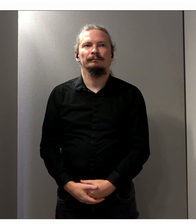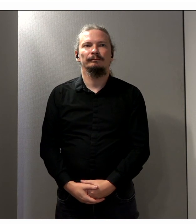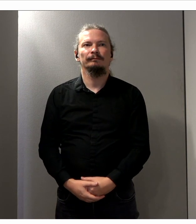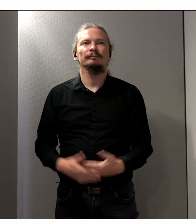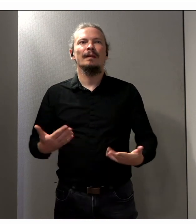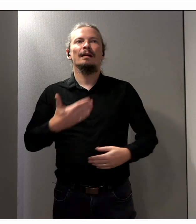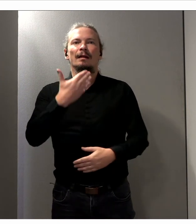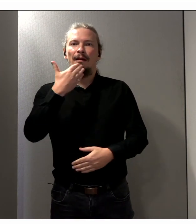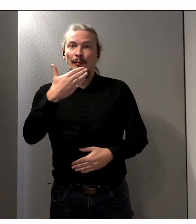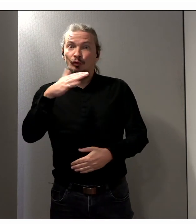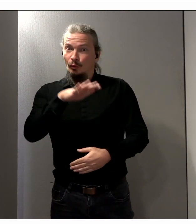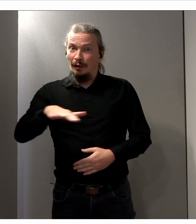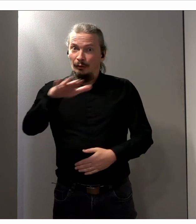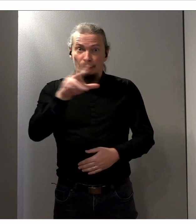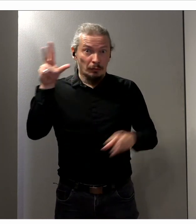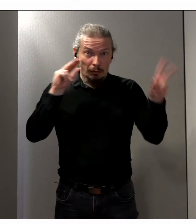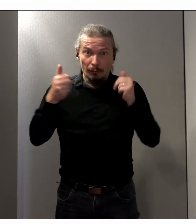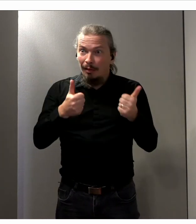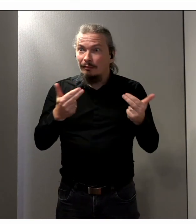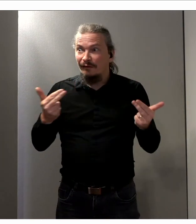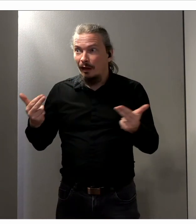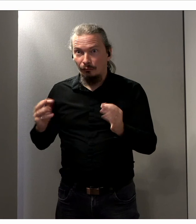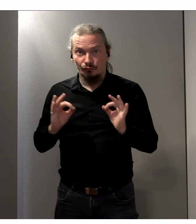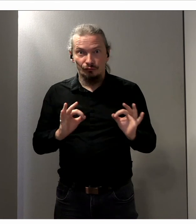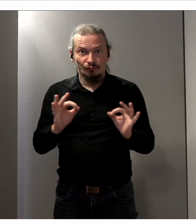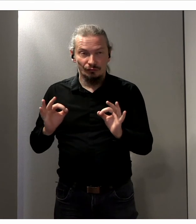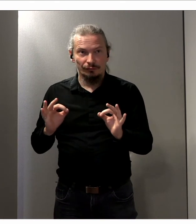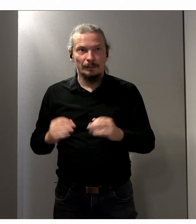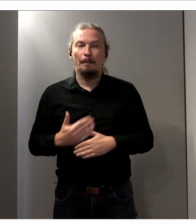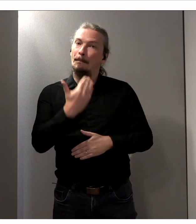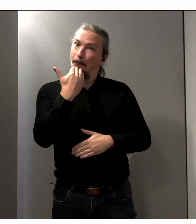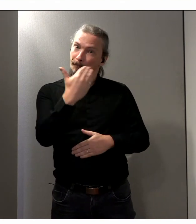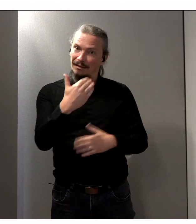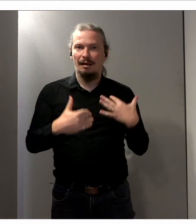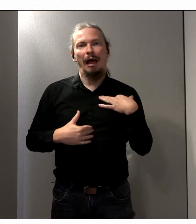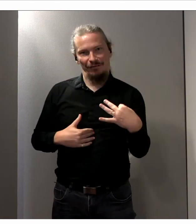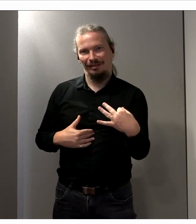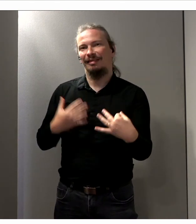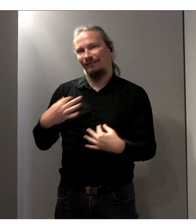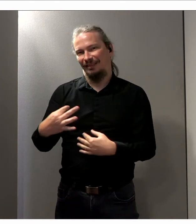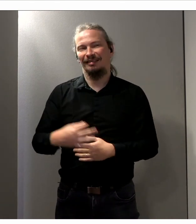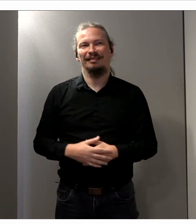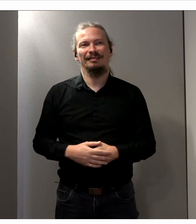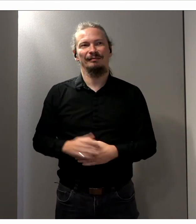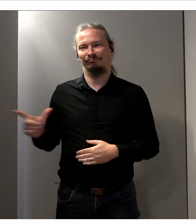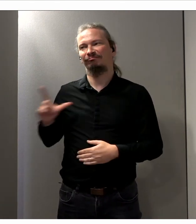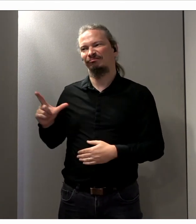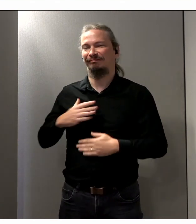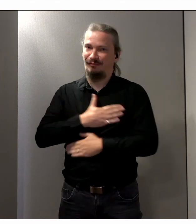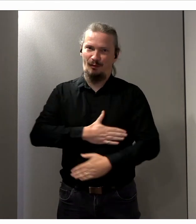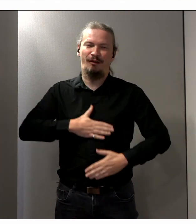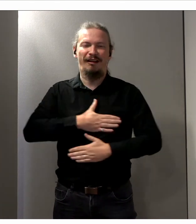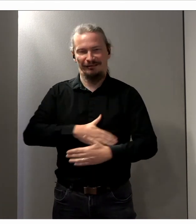Alors, bonjour à tous, j'espère que vous m'entendez bien. On vous remercie pour votre invitation et on est très heureux de